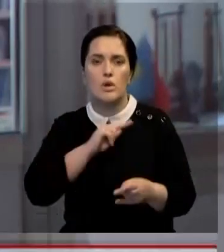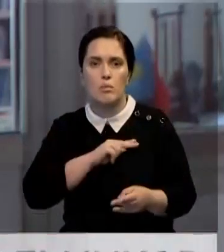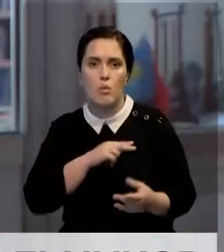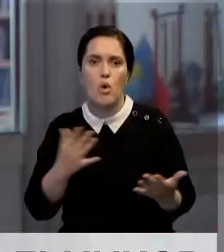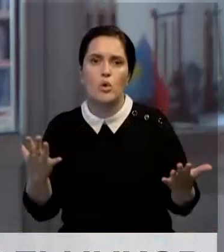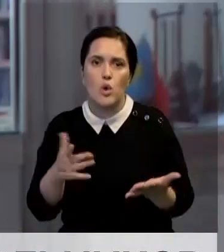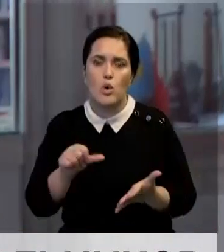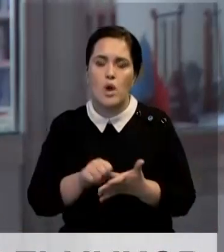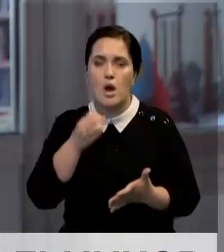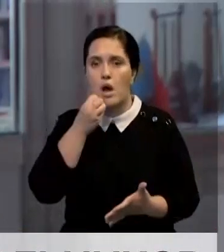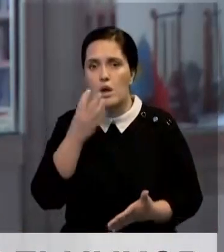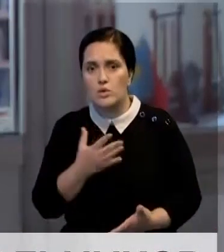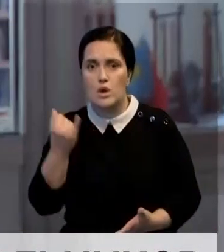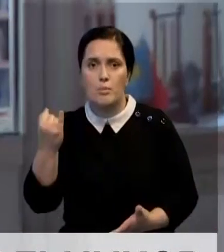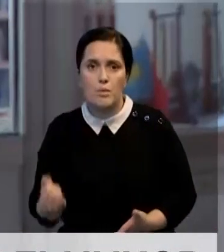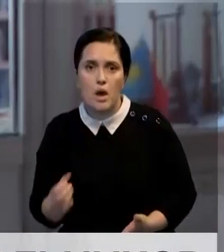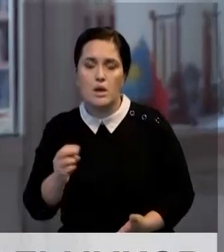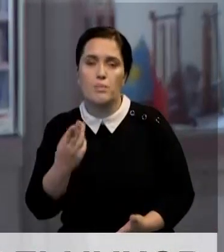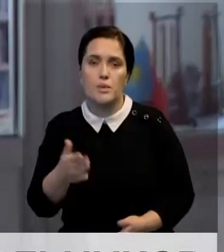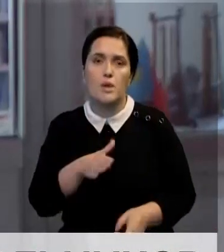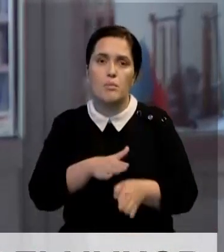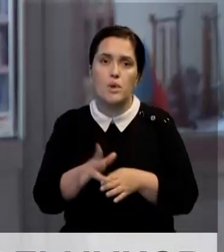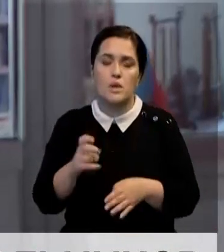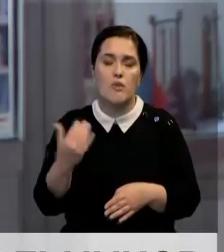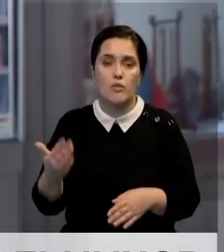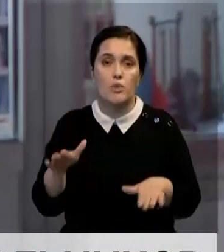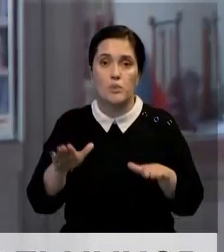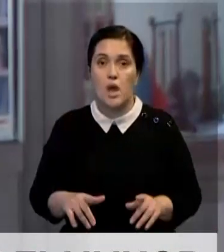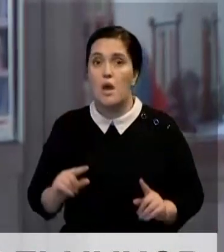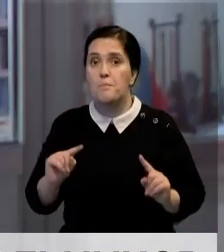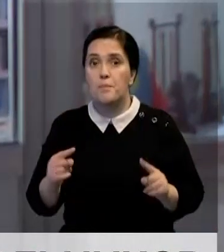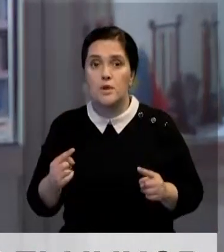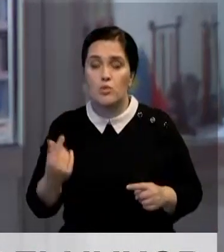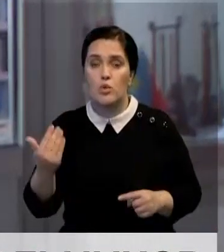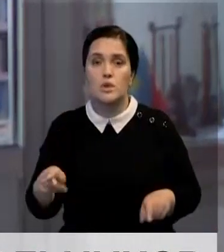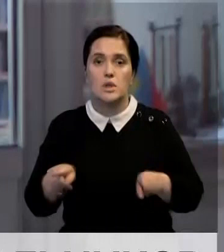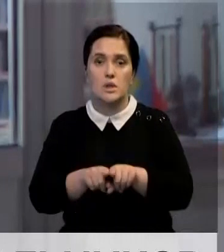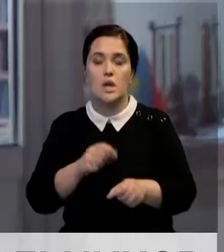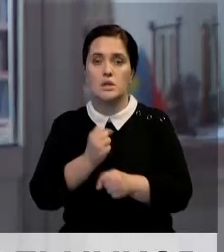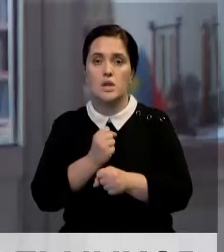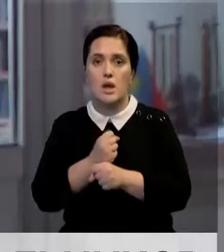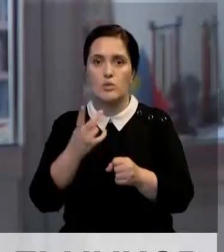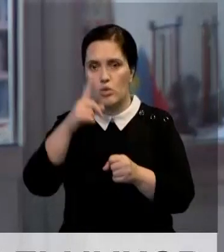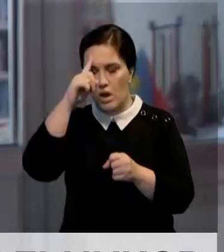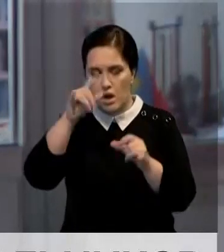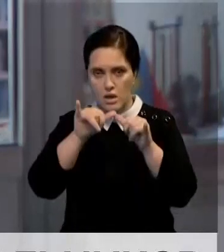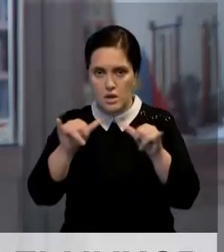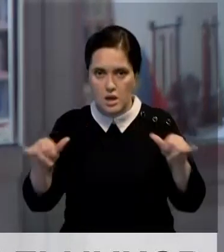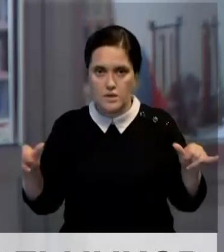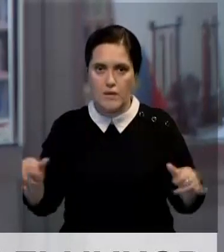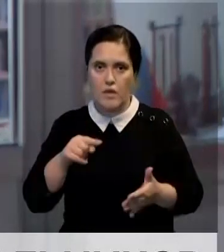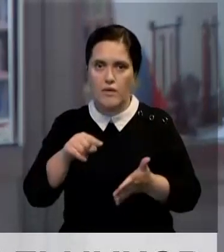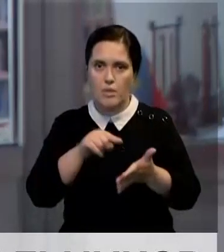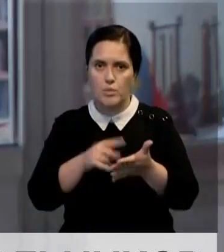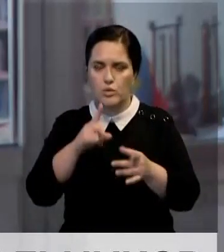герой, хороший, плохой, как бы ты поступил на его месте, почему он так сделал. То есть это надо развивать. Вопросы должны